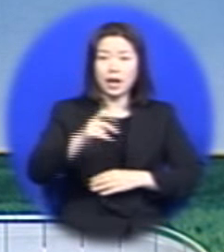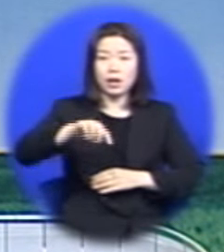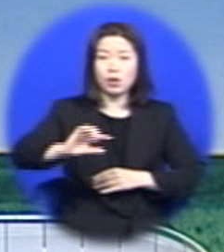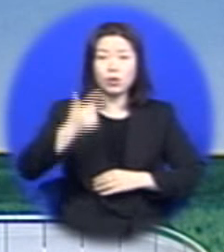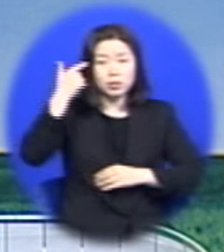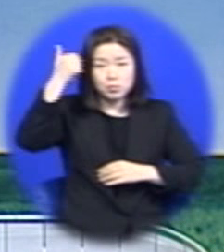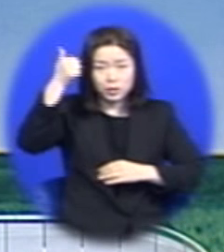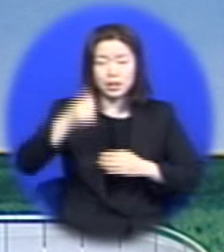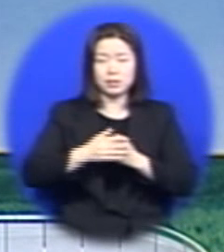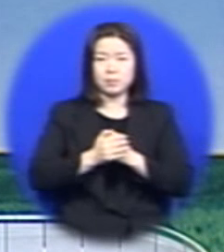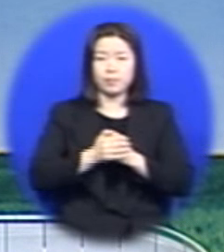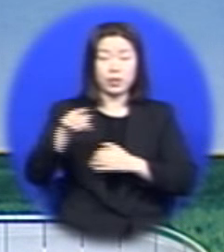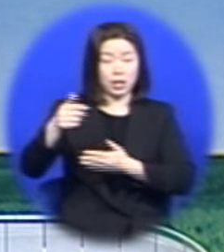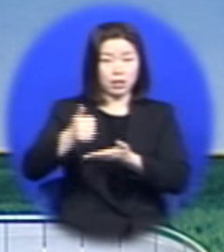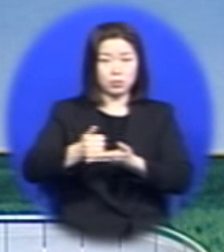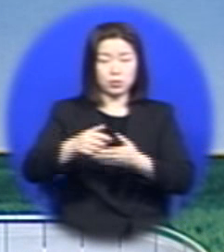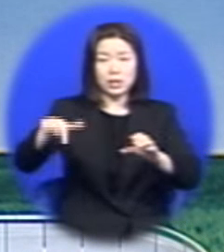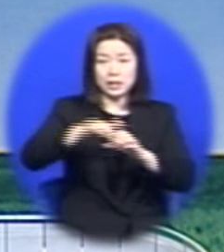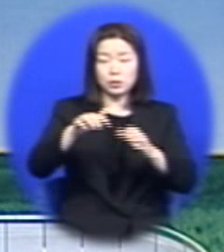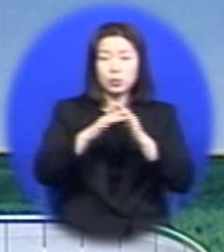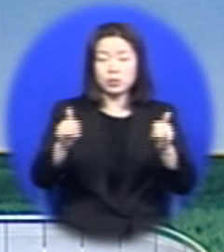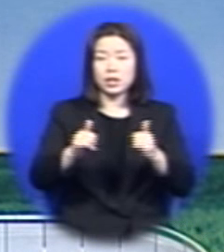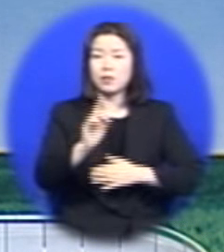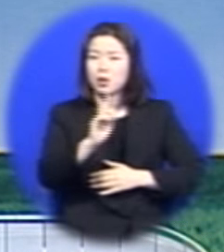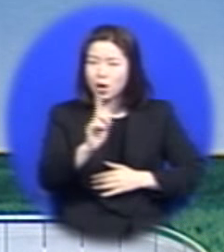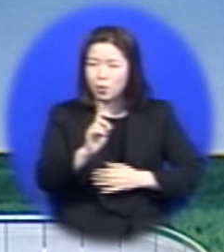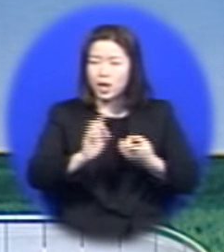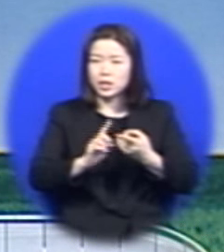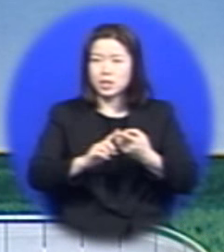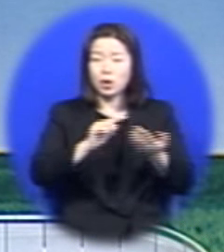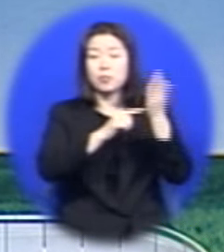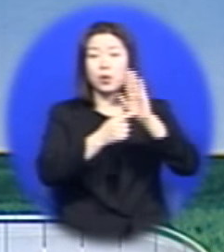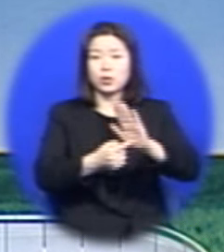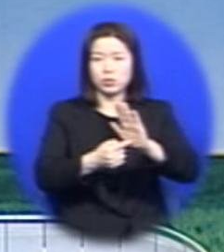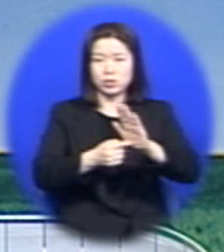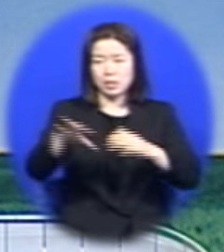그분은 기독교인이 어떤 사람인가를 보여주는 아주 표상이죠.